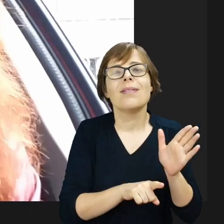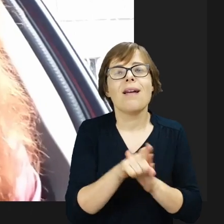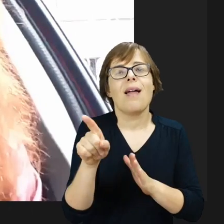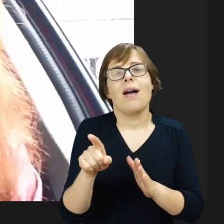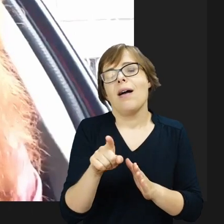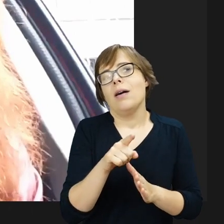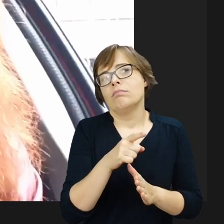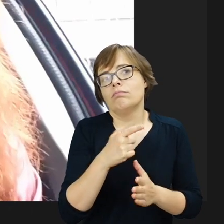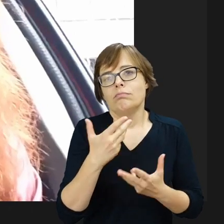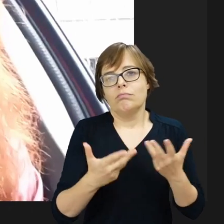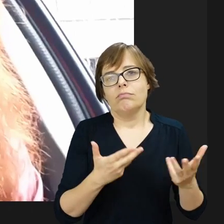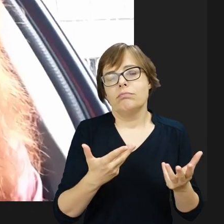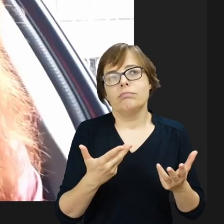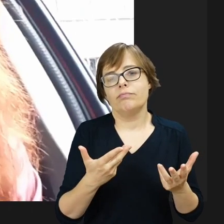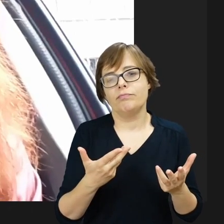dla